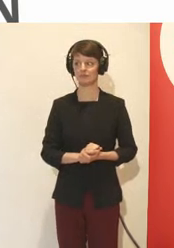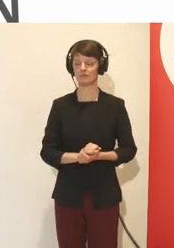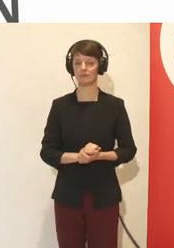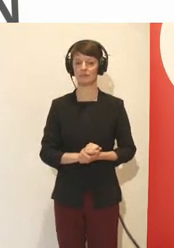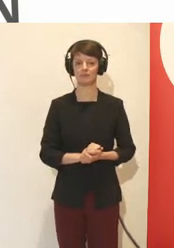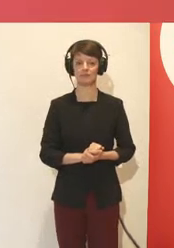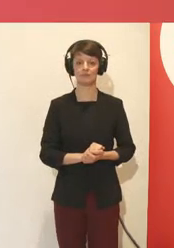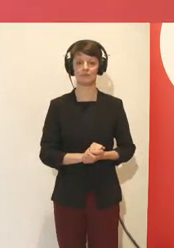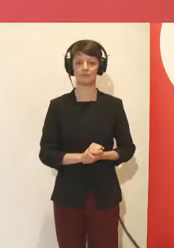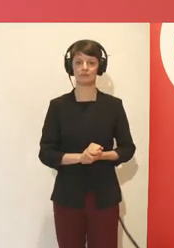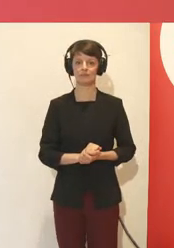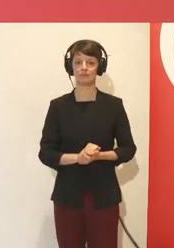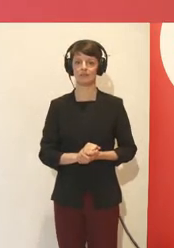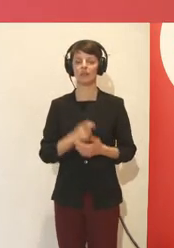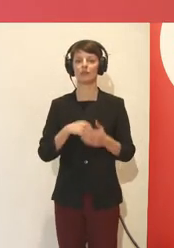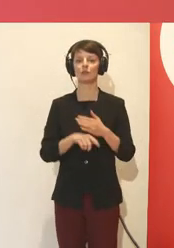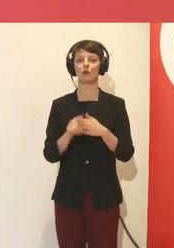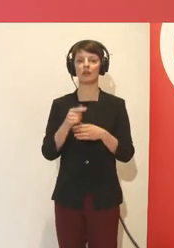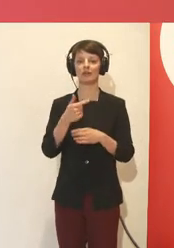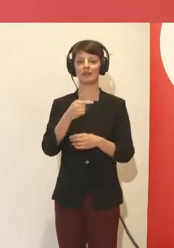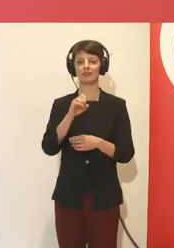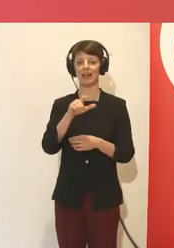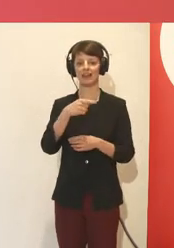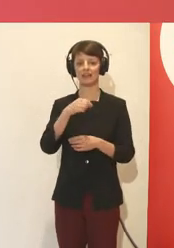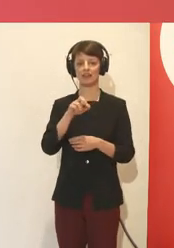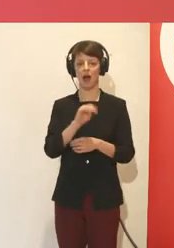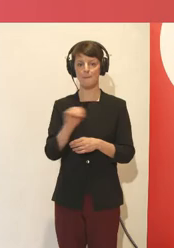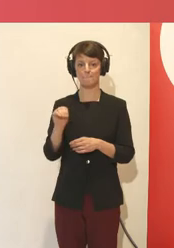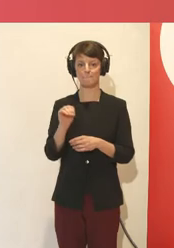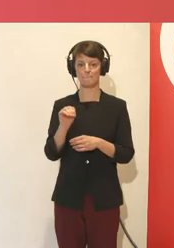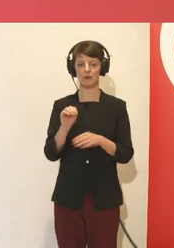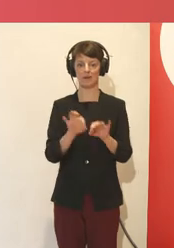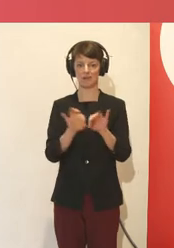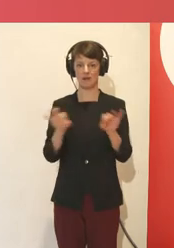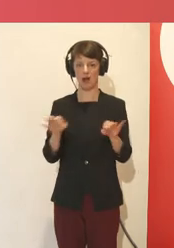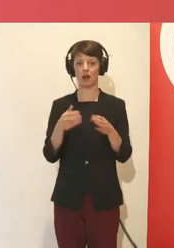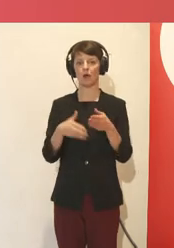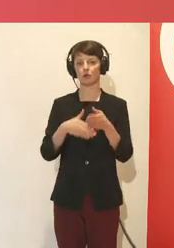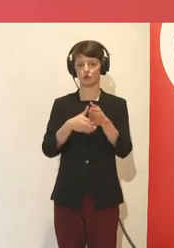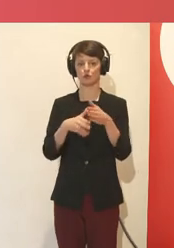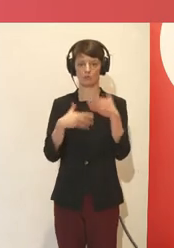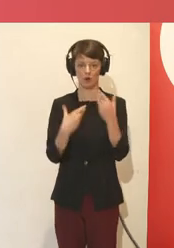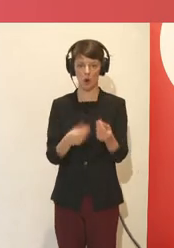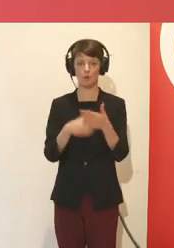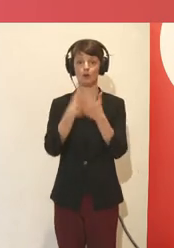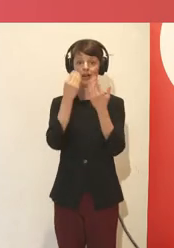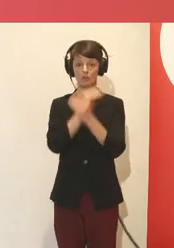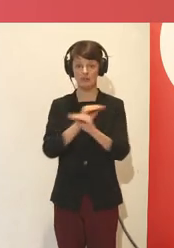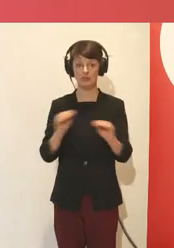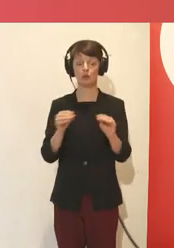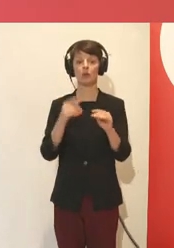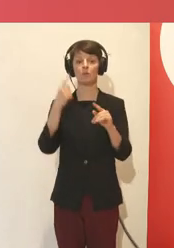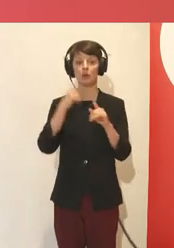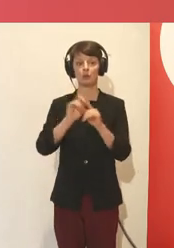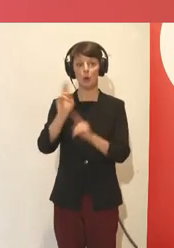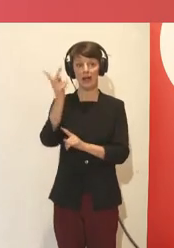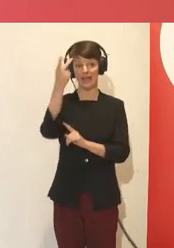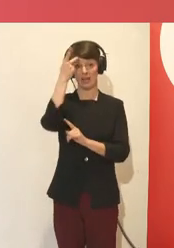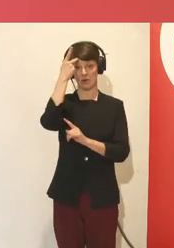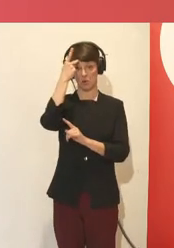mal gekündigt über den telegramm kanal bekommt ihr auch unterstützung und auch informationen und vor allem erinnerungen